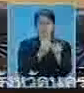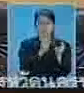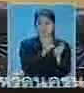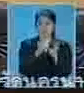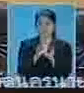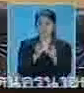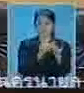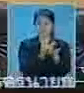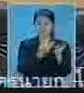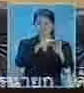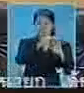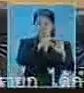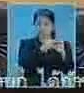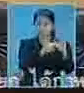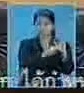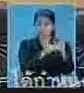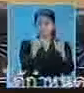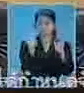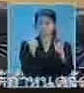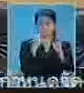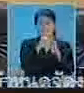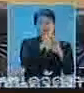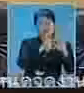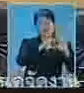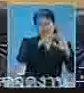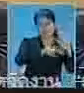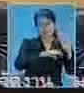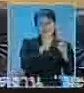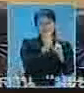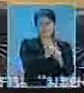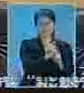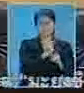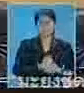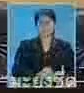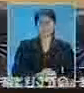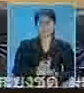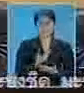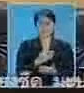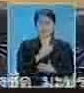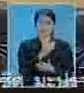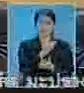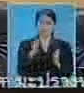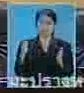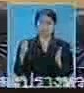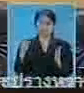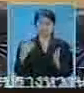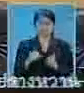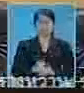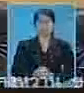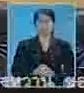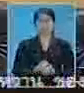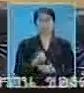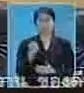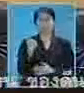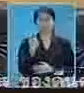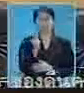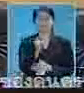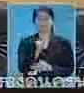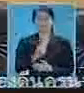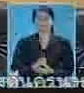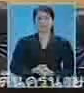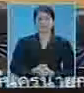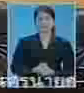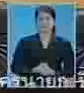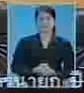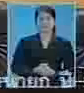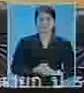ใดควรที่จะได้รับการพิจารณาซึ่งในระยะหลังส่วนใหญ่พูดตามตรงก็คือล้วนแล้ว